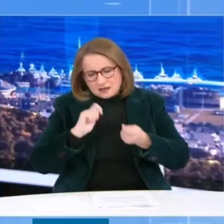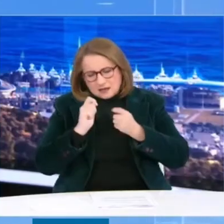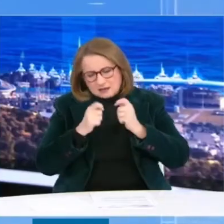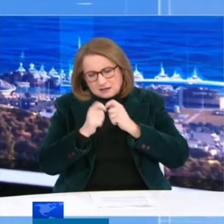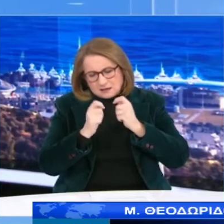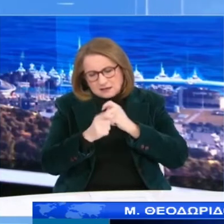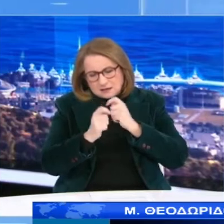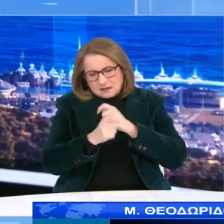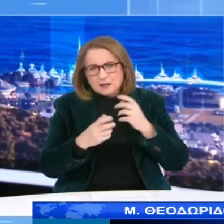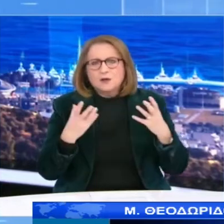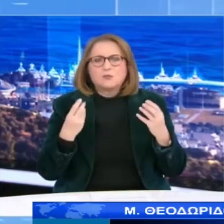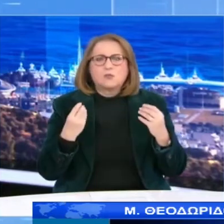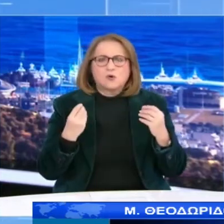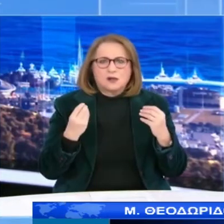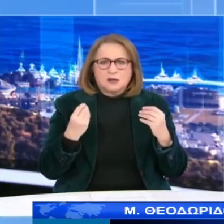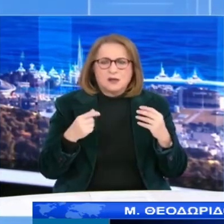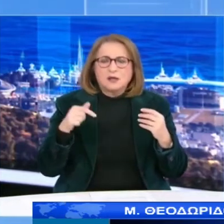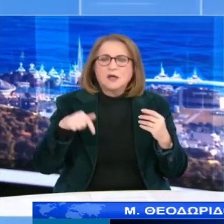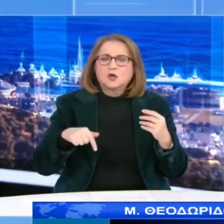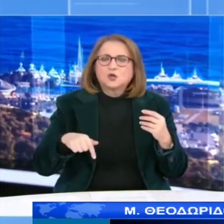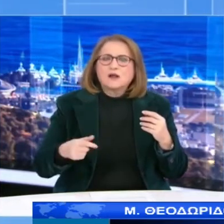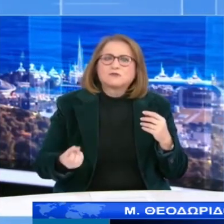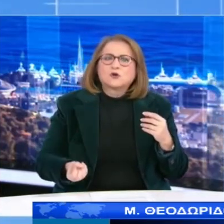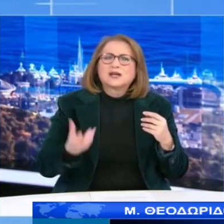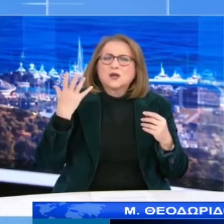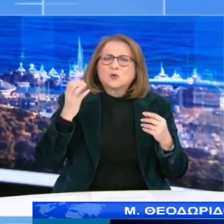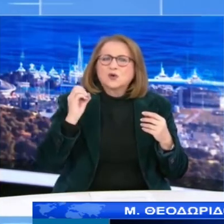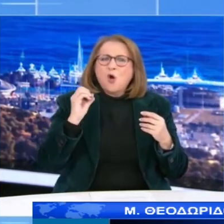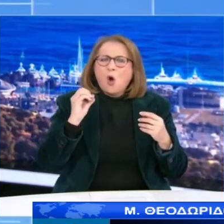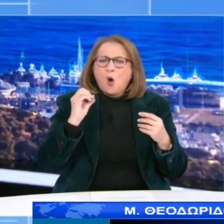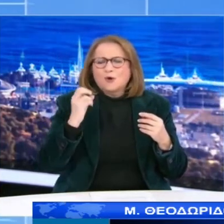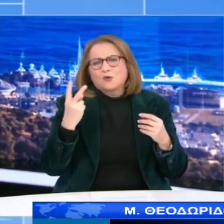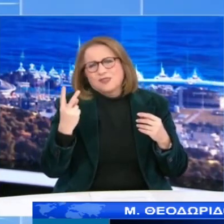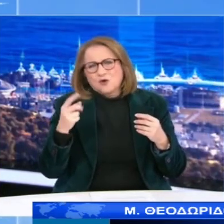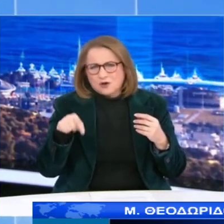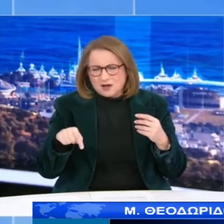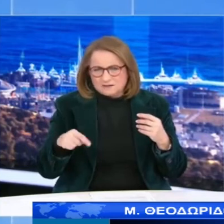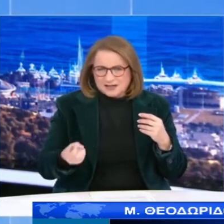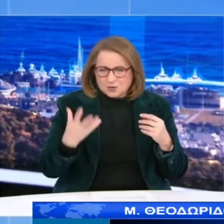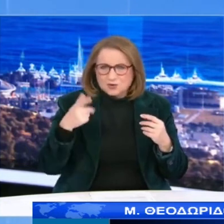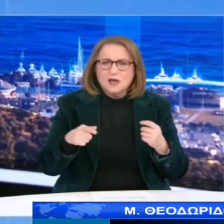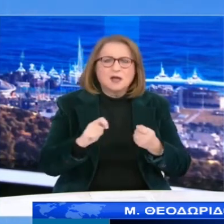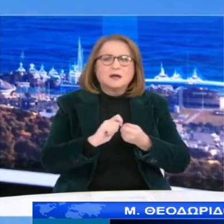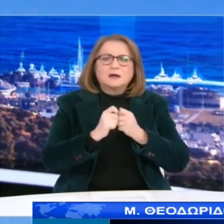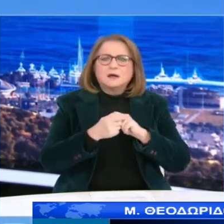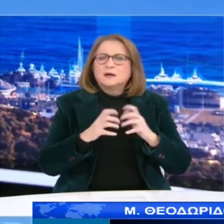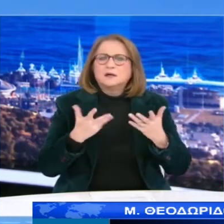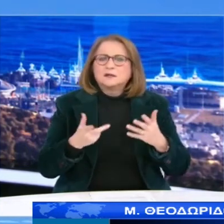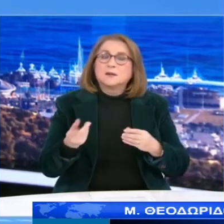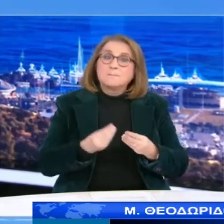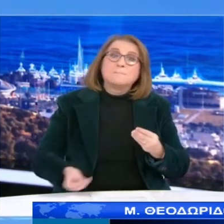Τα βασικά χαρακτηριστικά της παραλλαγής όμικρον, όπως γνωρίζουμε, είναι η